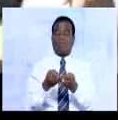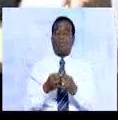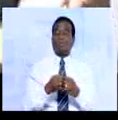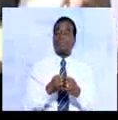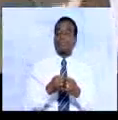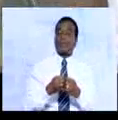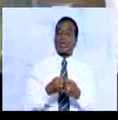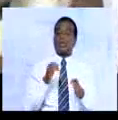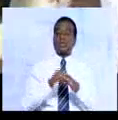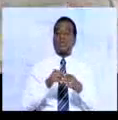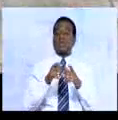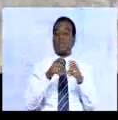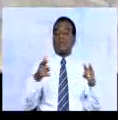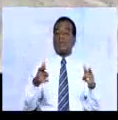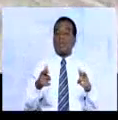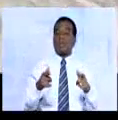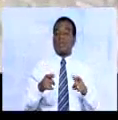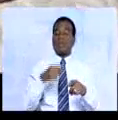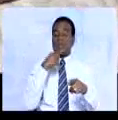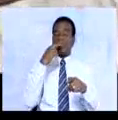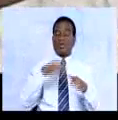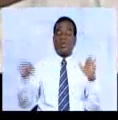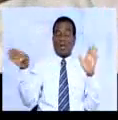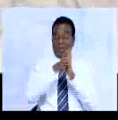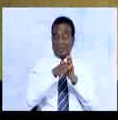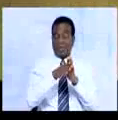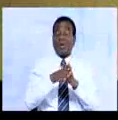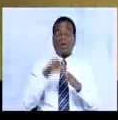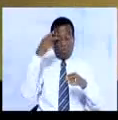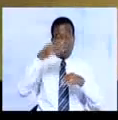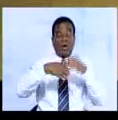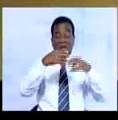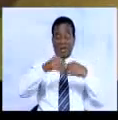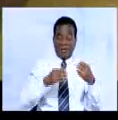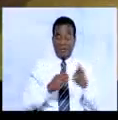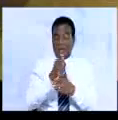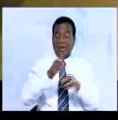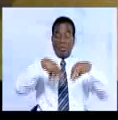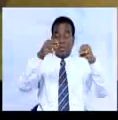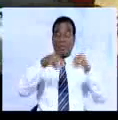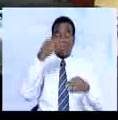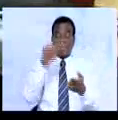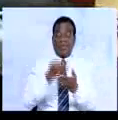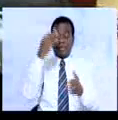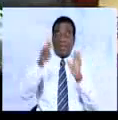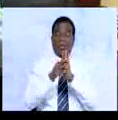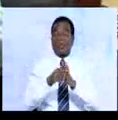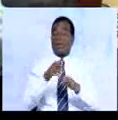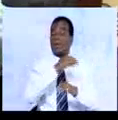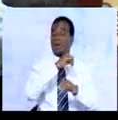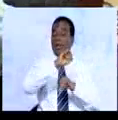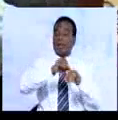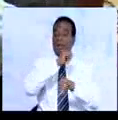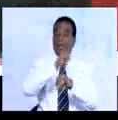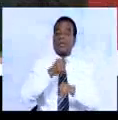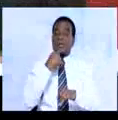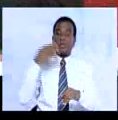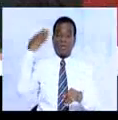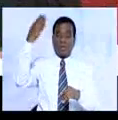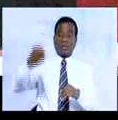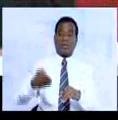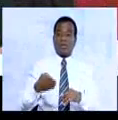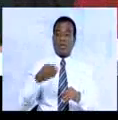fiscalité. Les insuffisances qui constituent un frein à l'accès au marché et au financement bancaire. Les institutionnels le rappelleront tour à